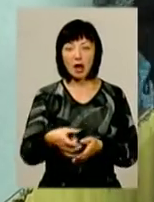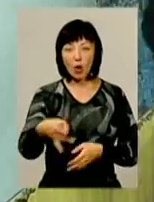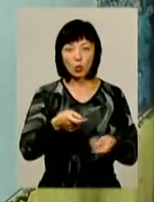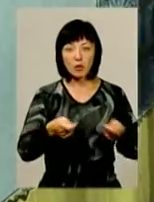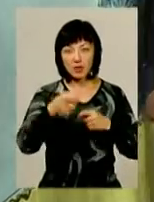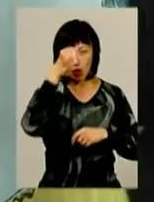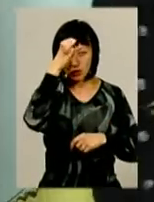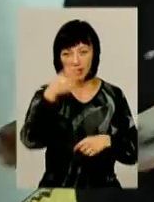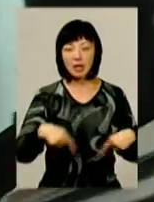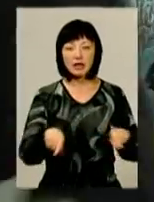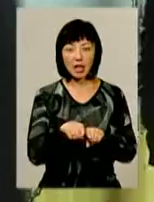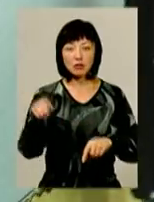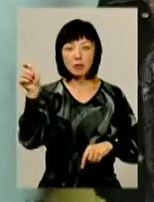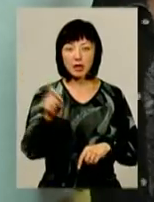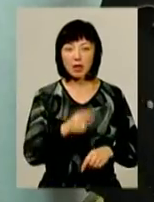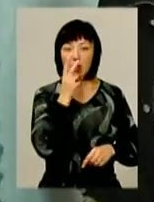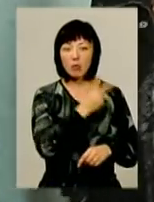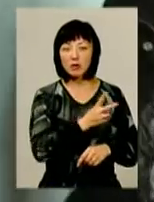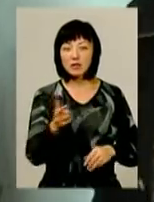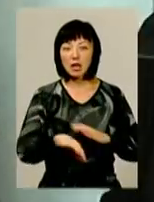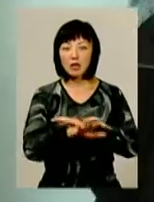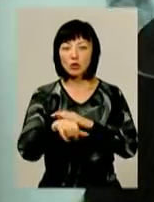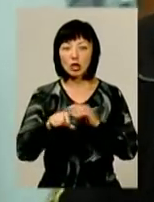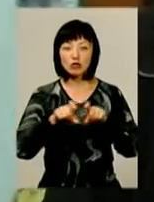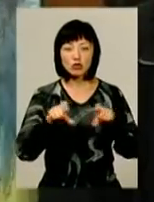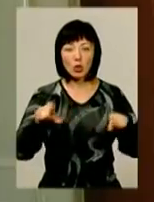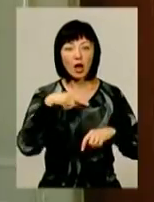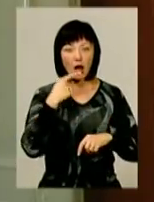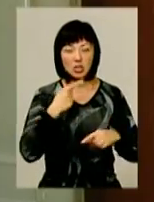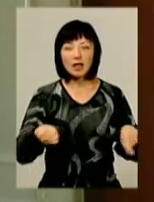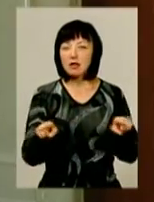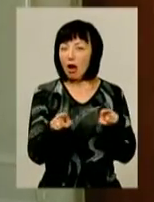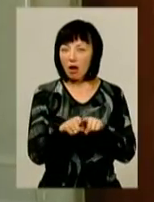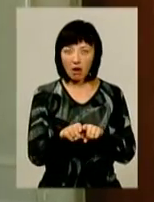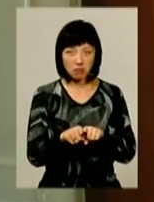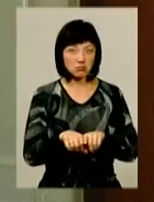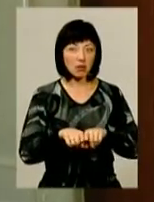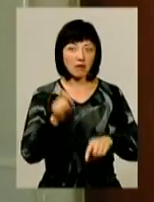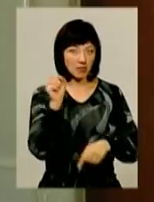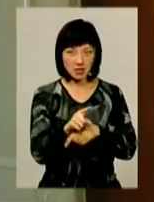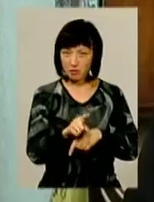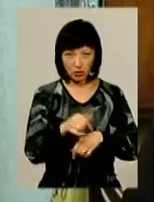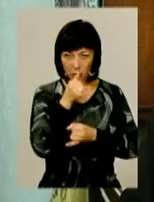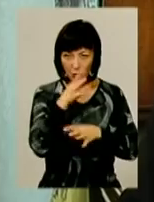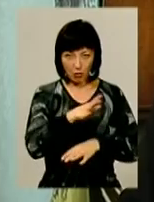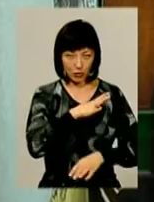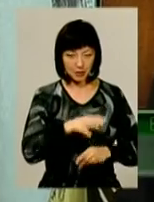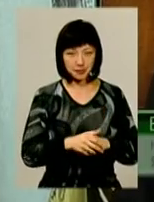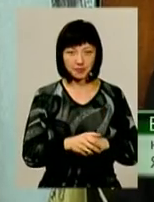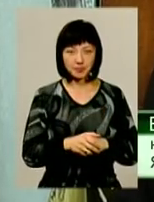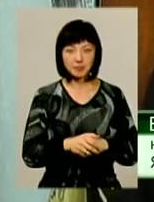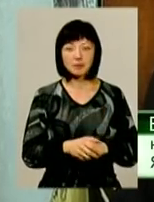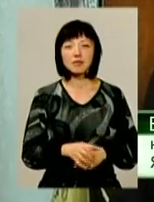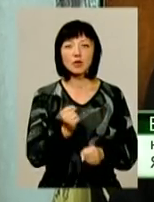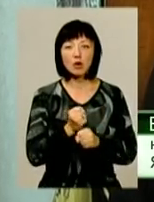управління освіти, яка теж приїхала подивитись на розкрадену школу, запевняє, таких настанов навіть бути не могло. Нас здається